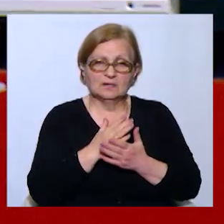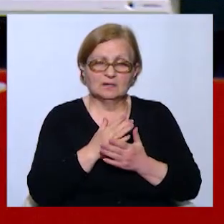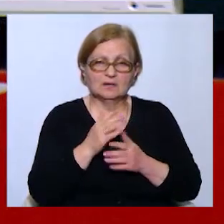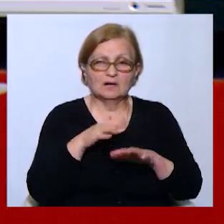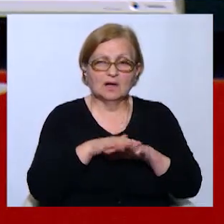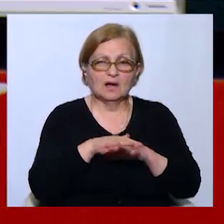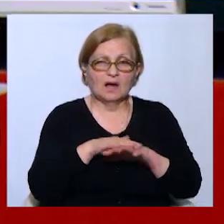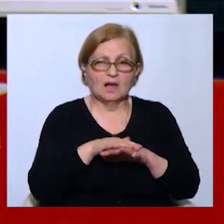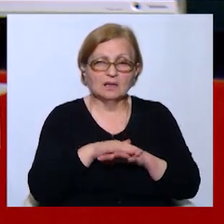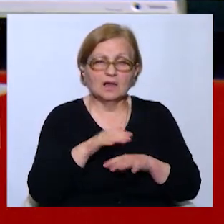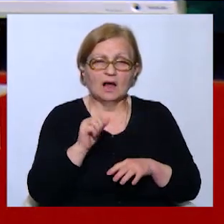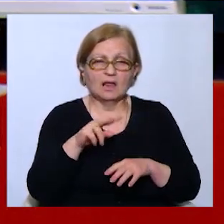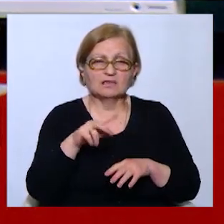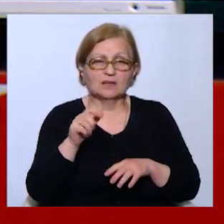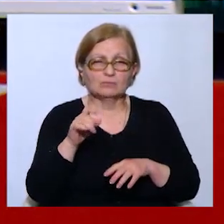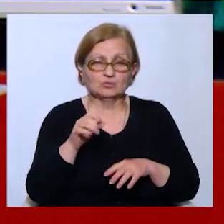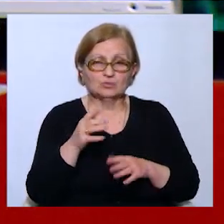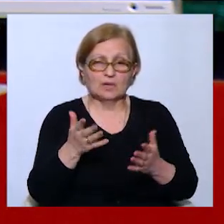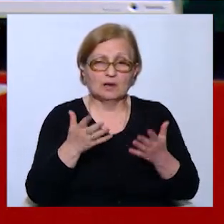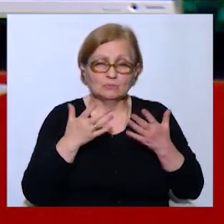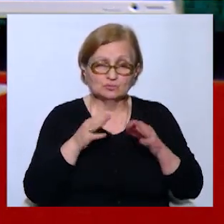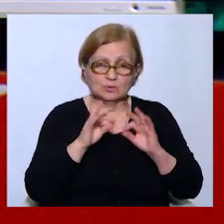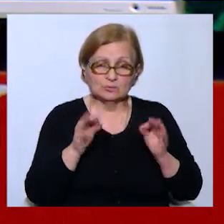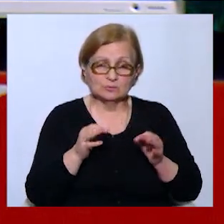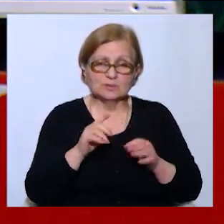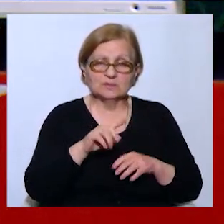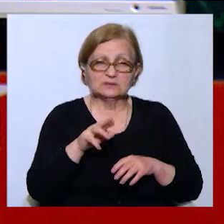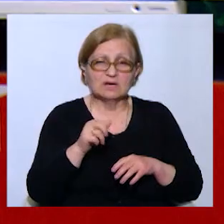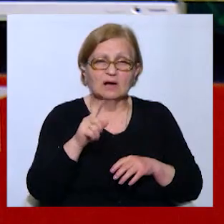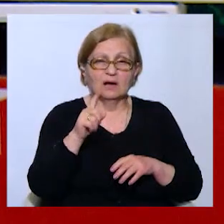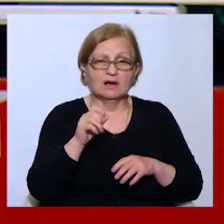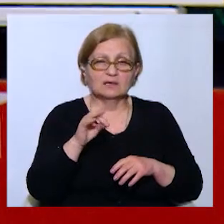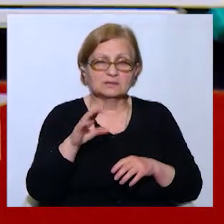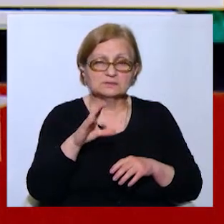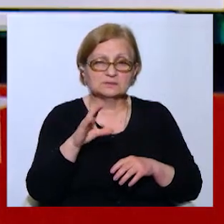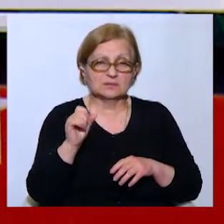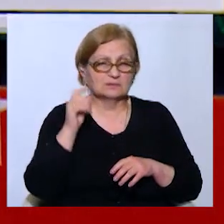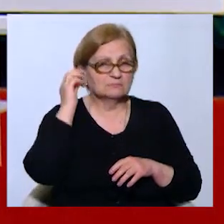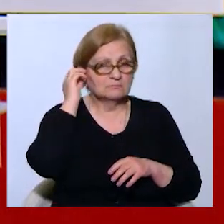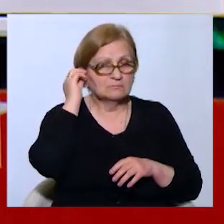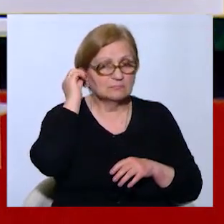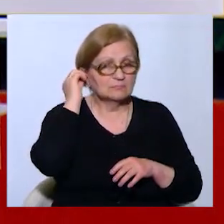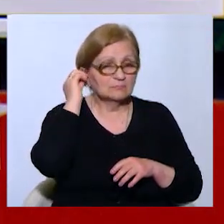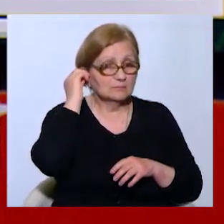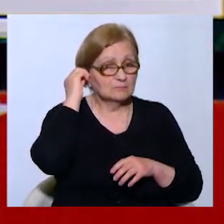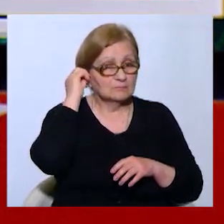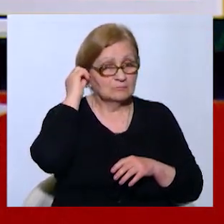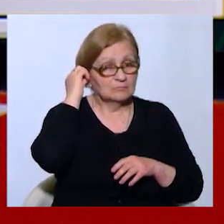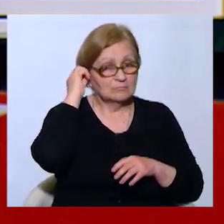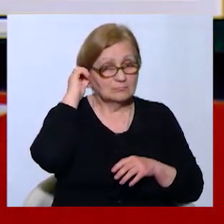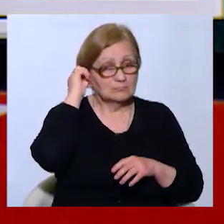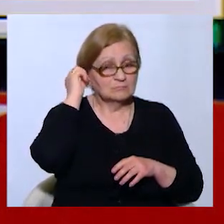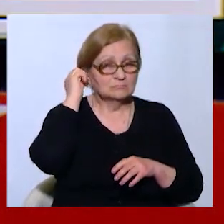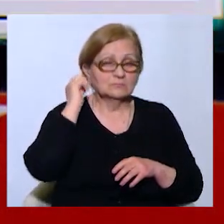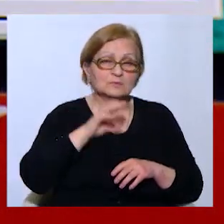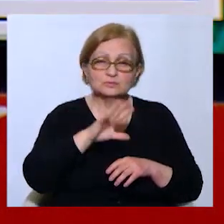ალგებრული გამოსახულება და ხარისხი. მაგრამ სანამ გადავალ კონკრეტულად ალგებრულ გამოსახულებას და ხარისხზე, მე შევნიშნე, რომ ყველას გაფრთხობთ